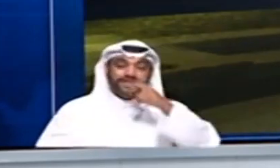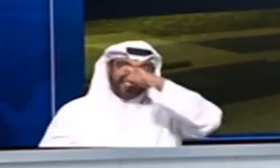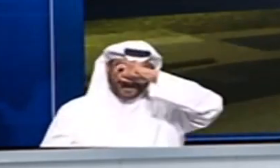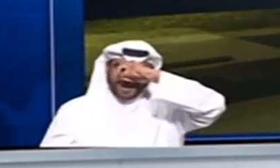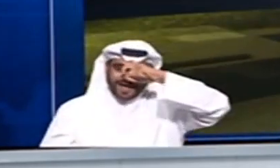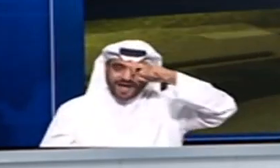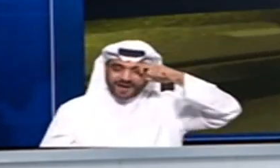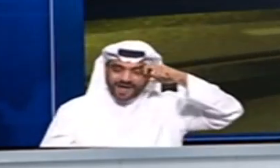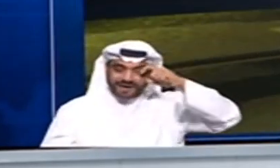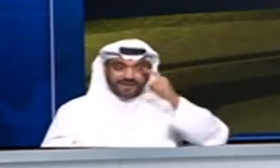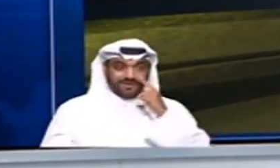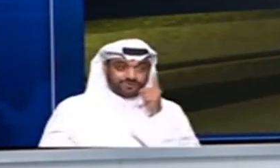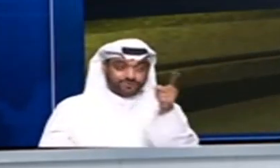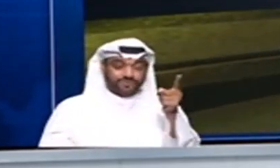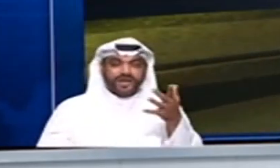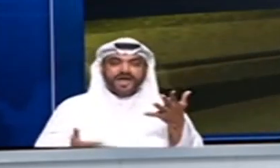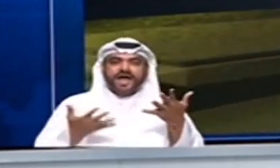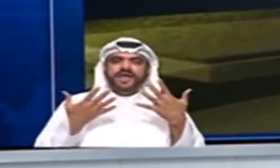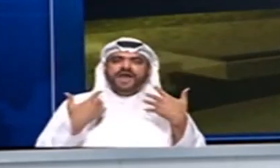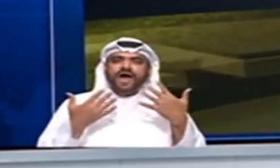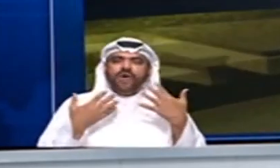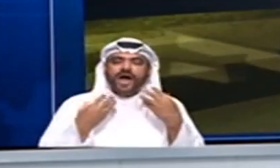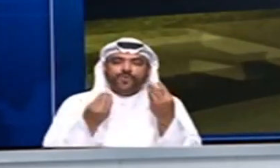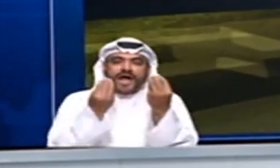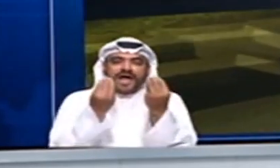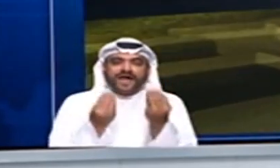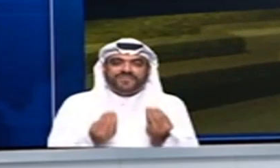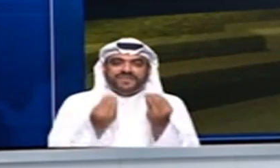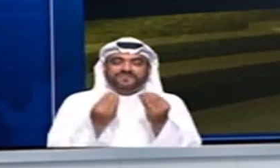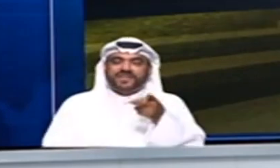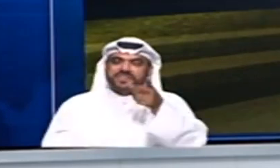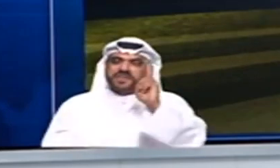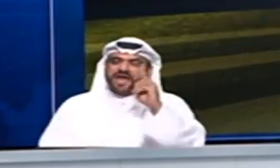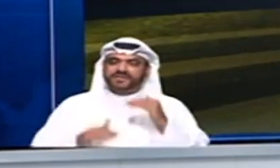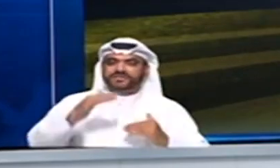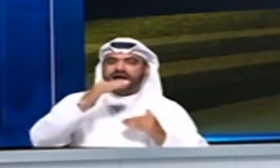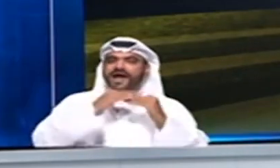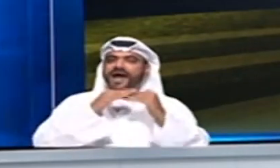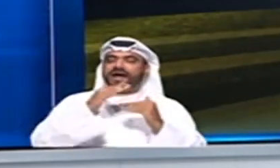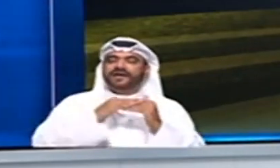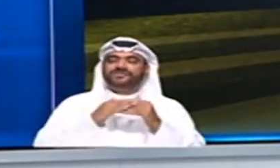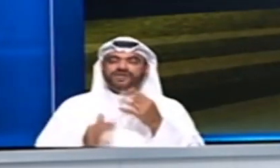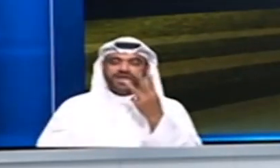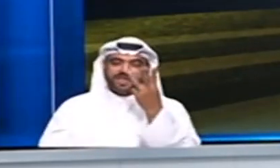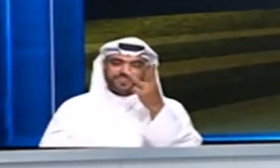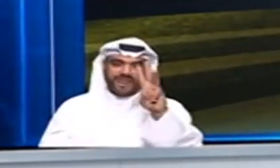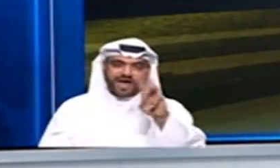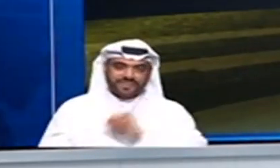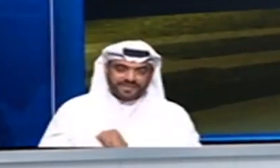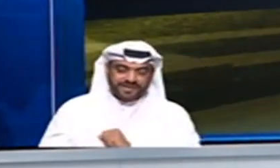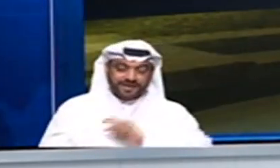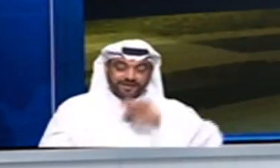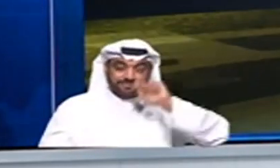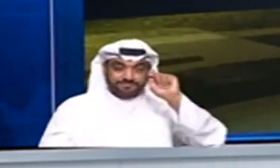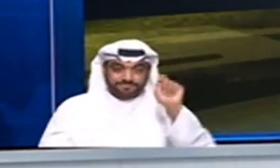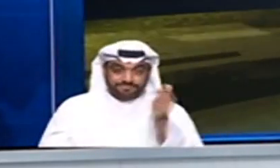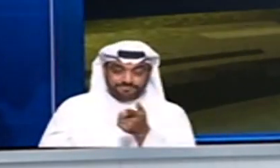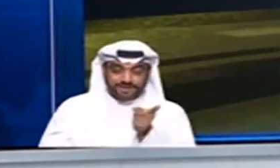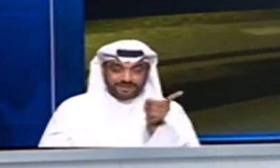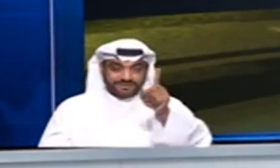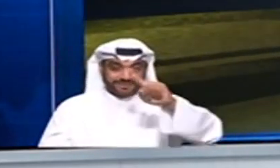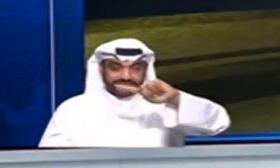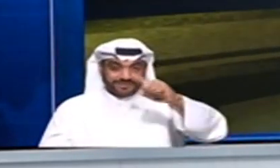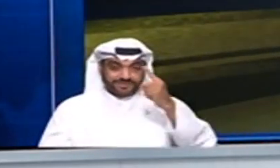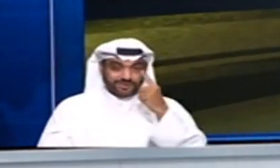الغربية تعود مجددا خفيفة إلى معتدلة السرعة من 12 إلى 35 كيلومتر في الساعة. لاحظ التراجع يكون ملحوظ أكثر